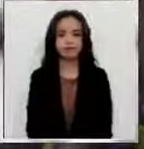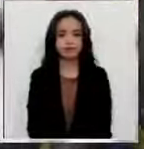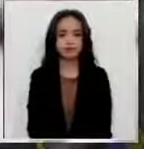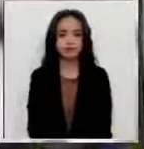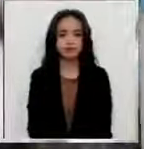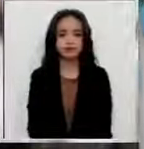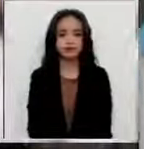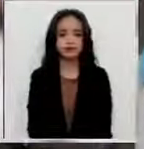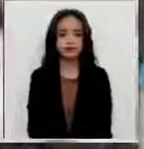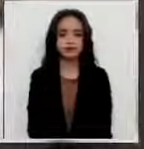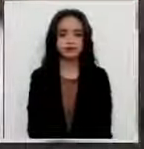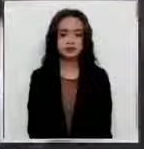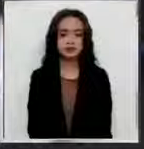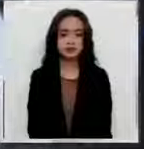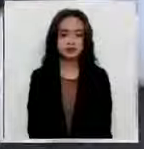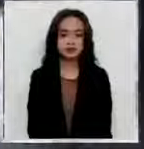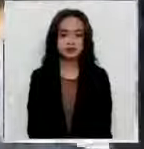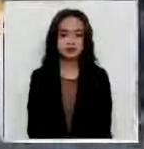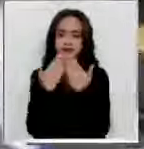Thank you!